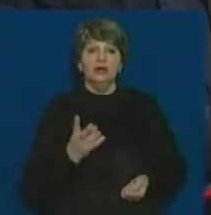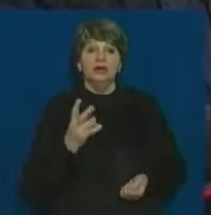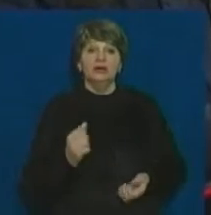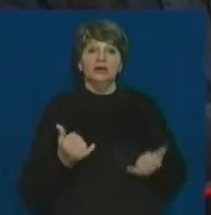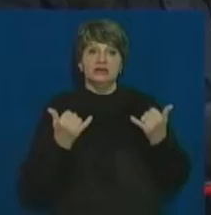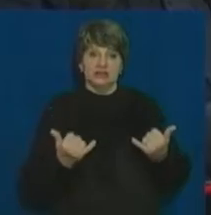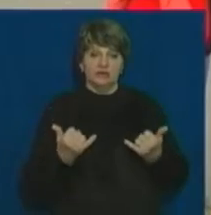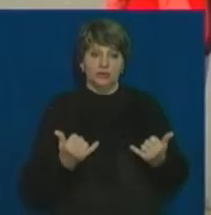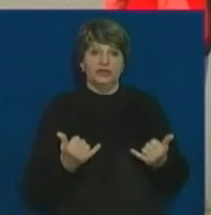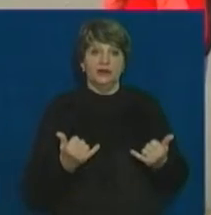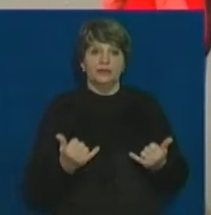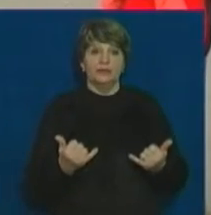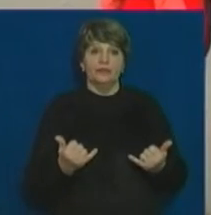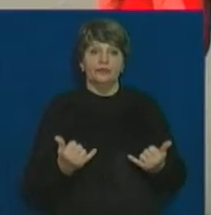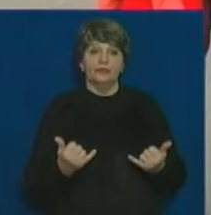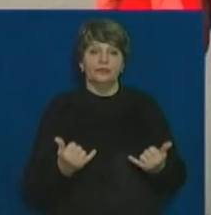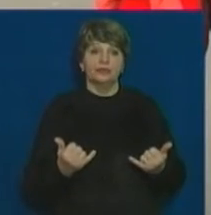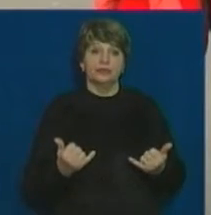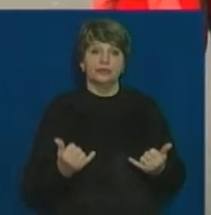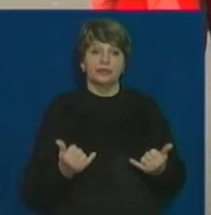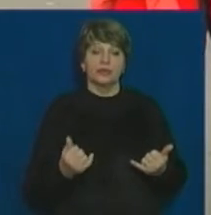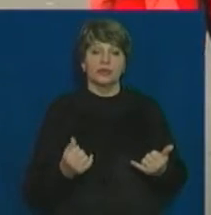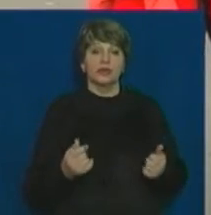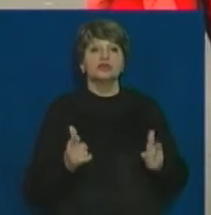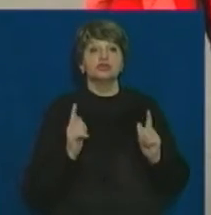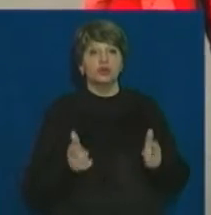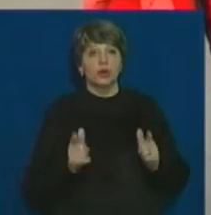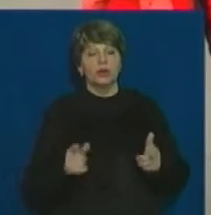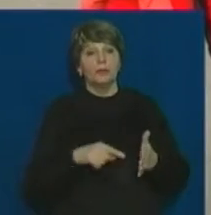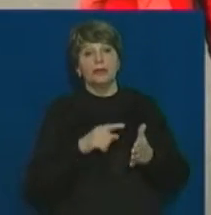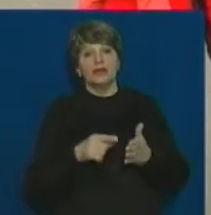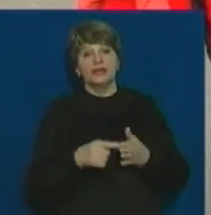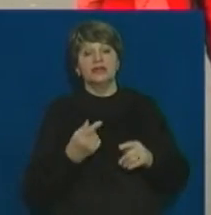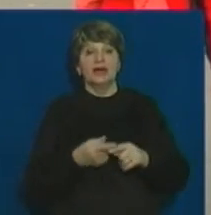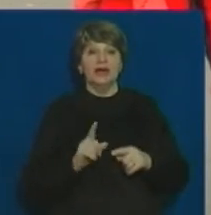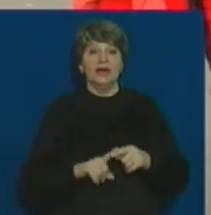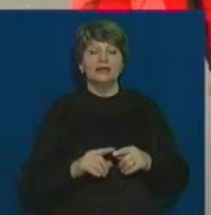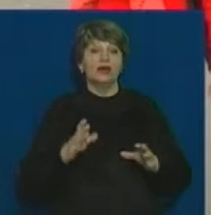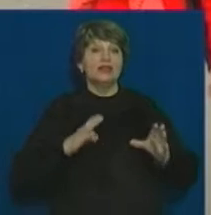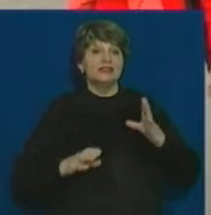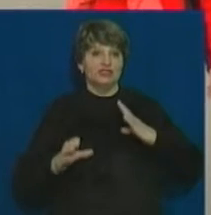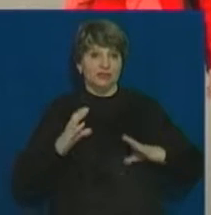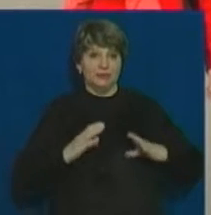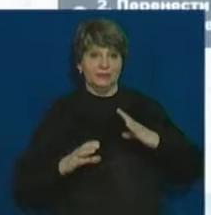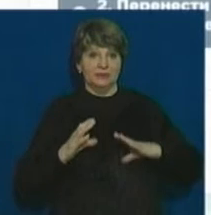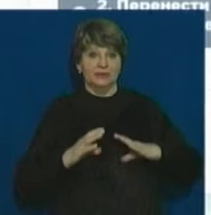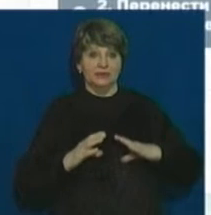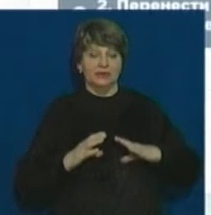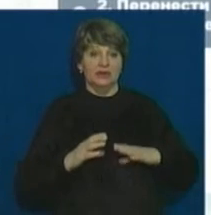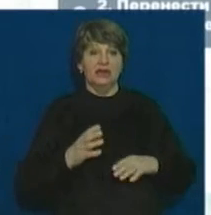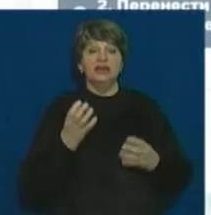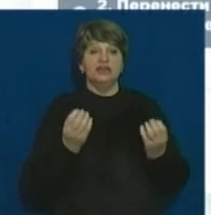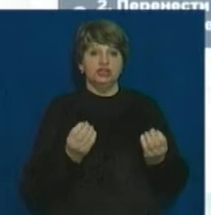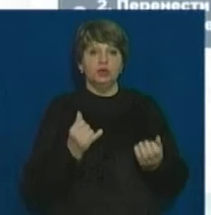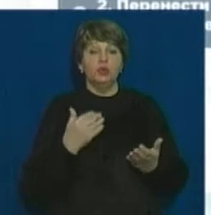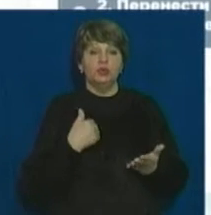воно запущене. NDI, вони погодили питання. Це партнер Інституту Республіка. І ще в нас